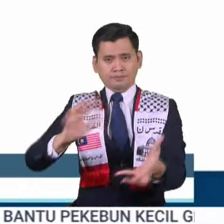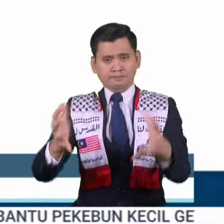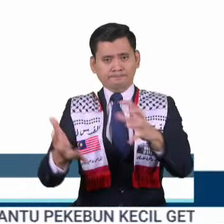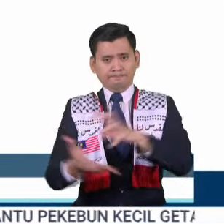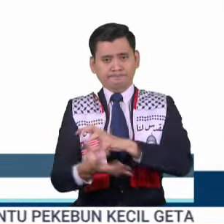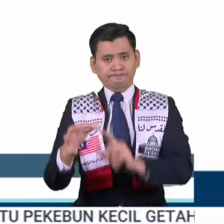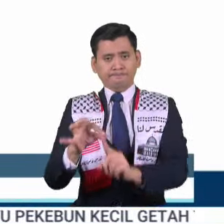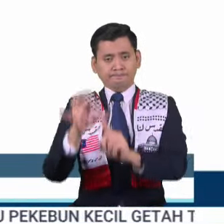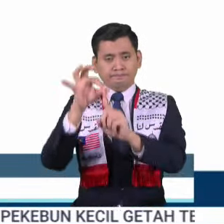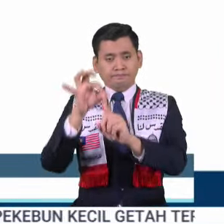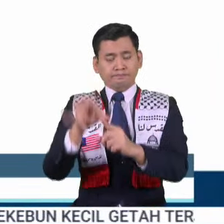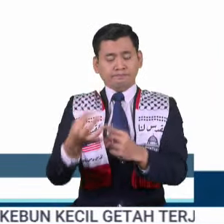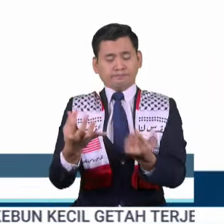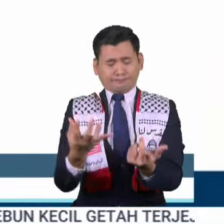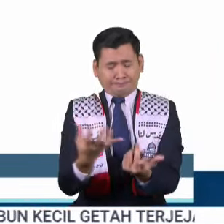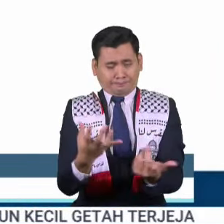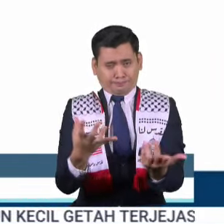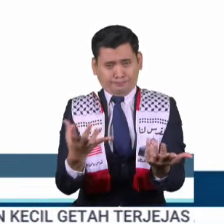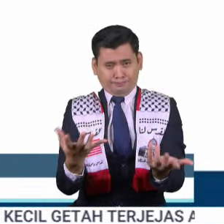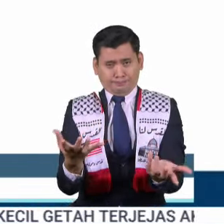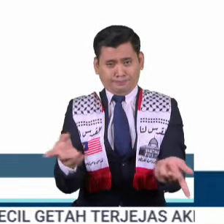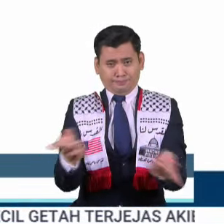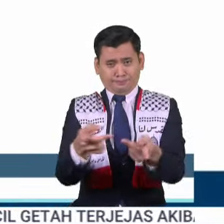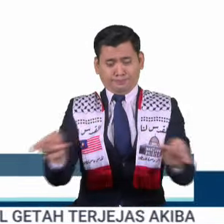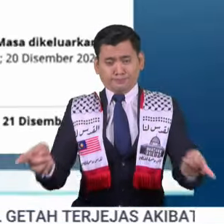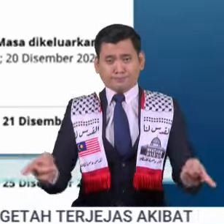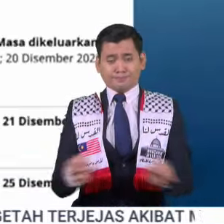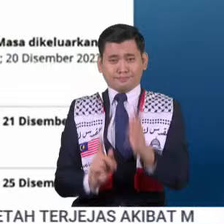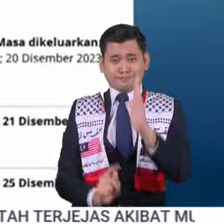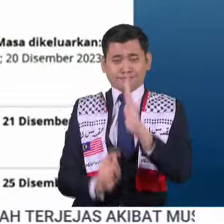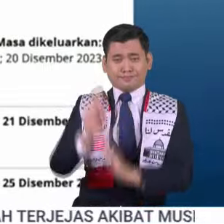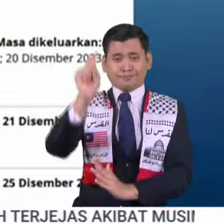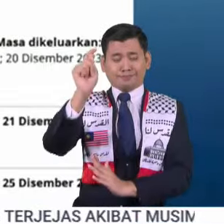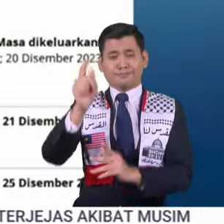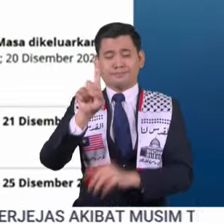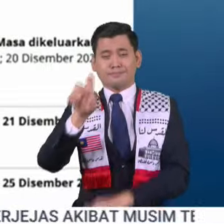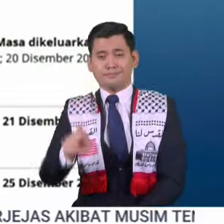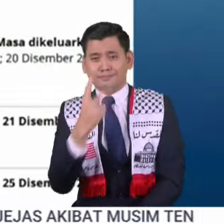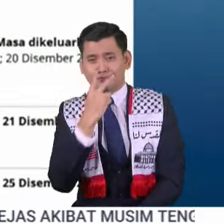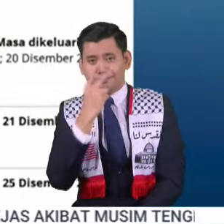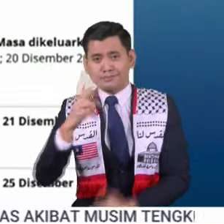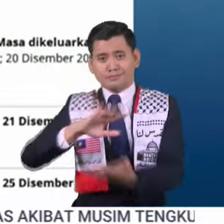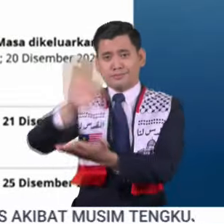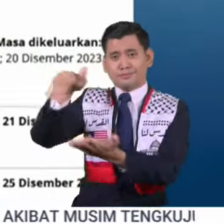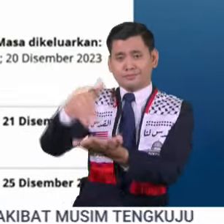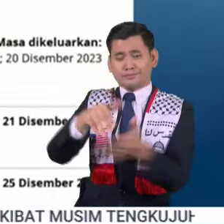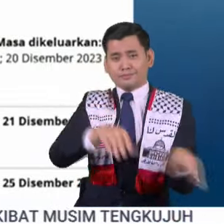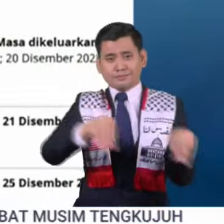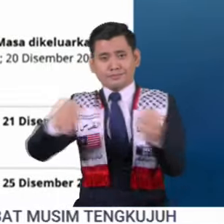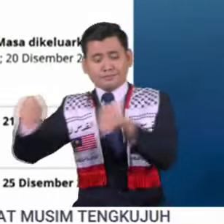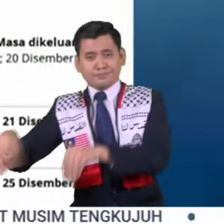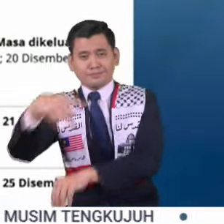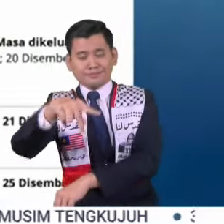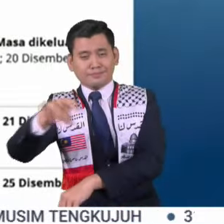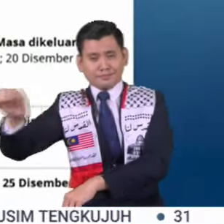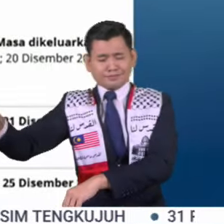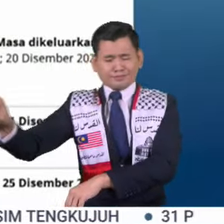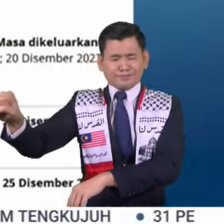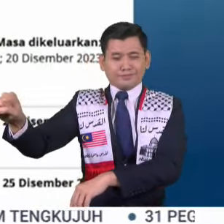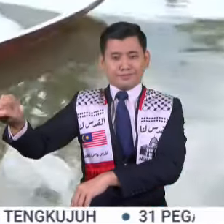di kawasan berisiko tinggi Selain itu jpbn dan jpbd perlu memastikan setiap pusat pemindahan sementara PPS